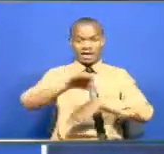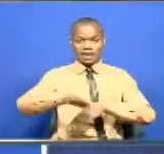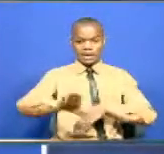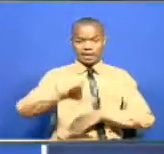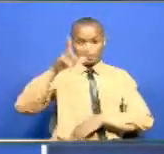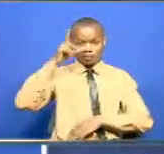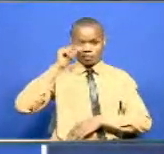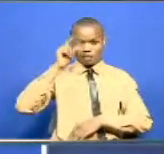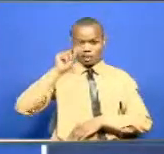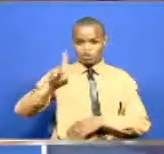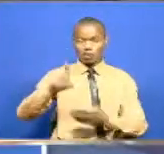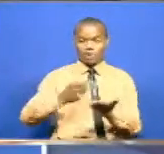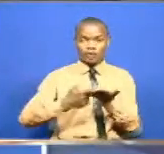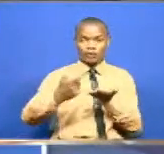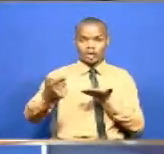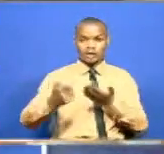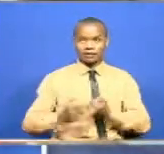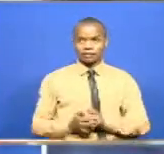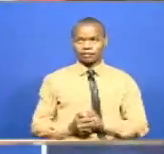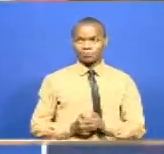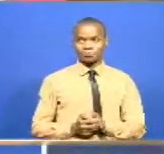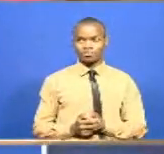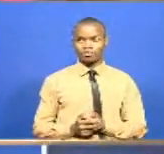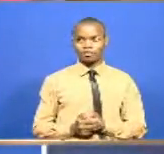kwa wiki moja.